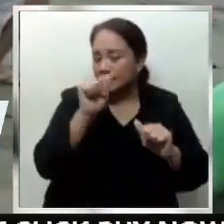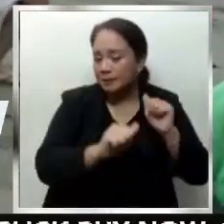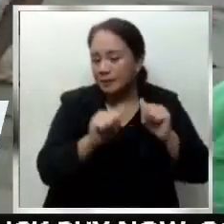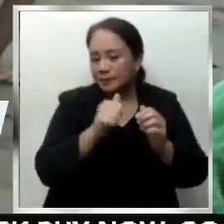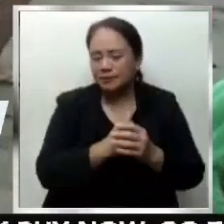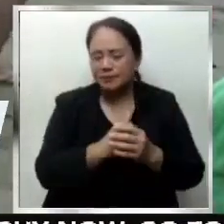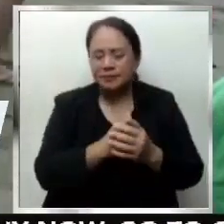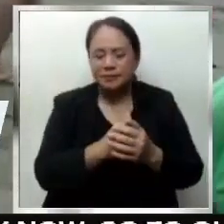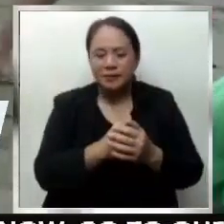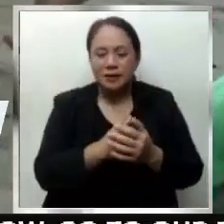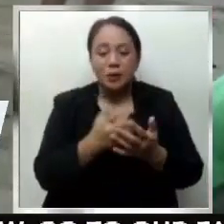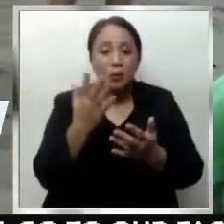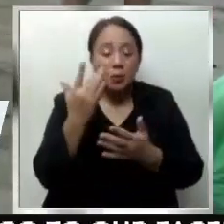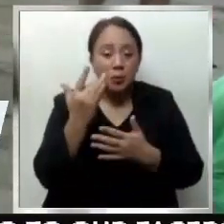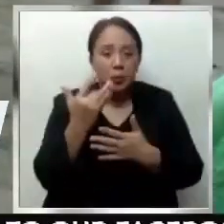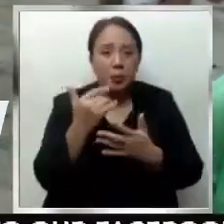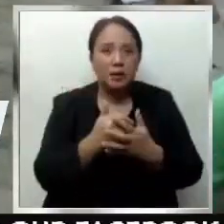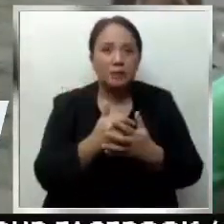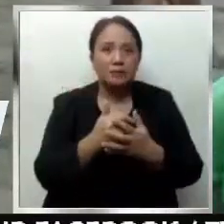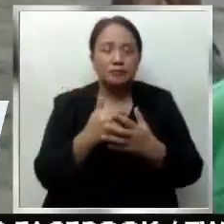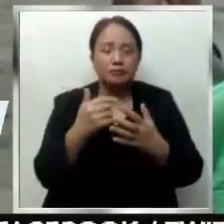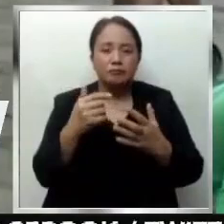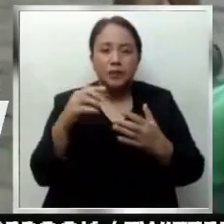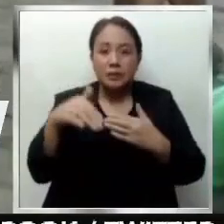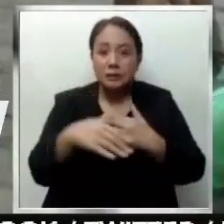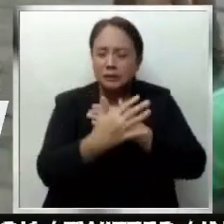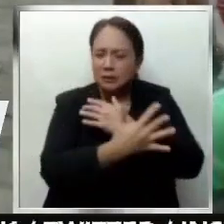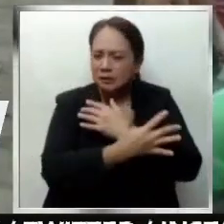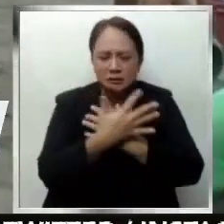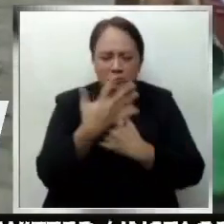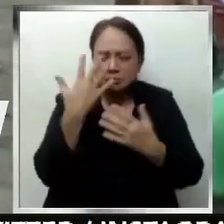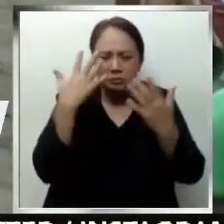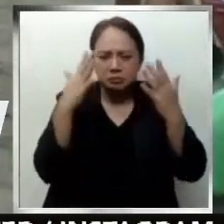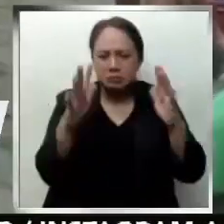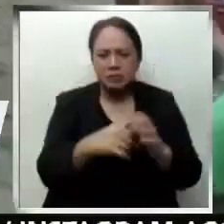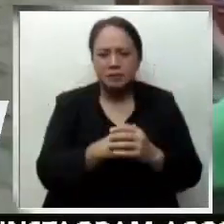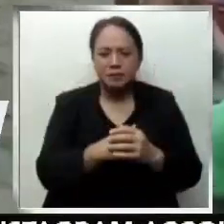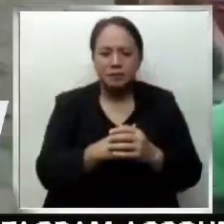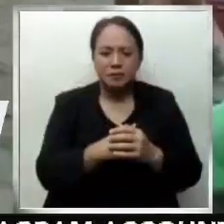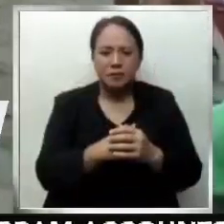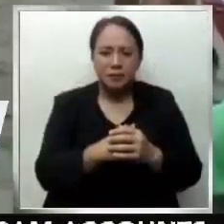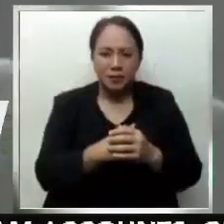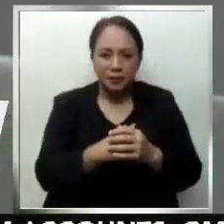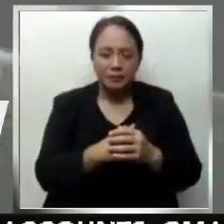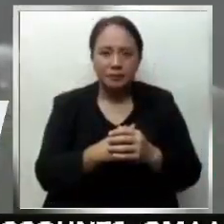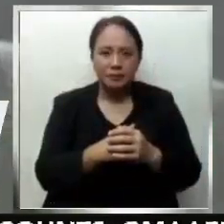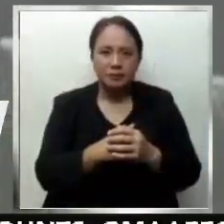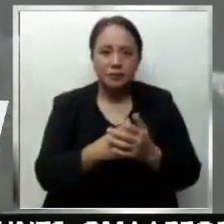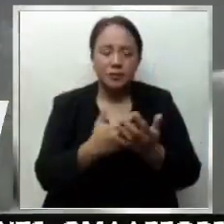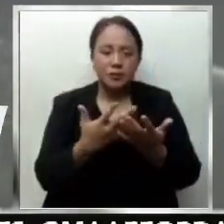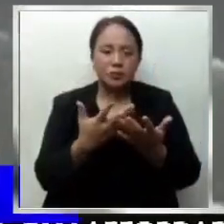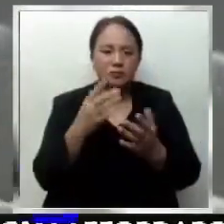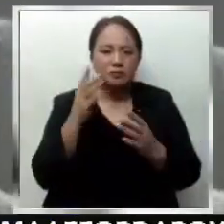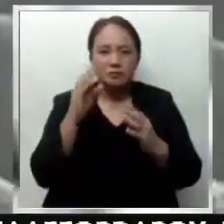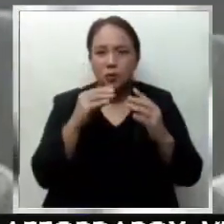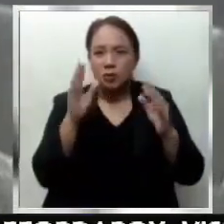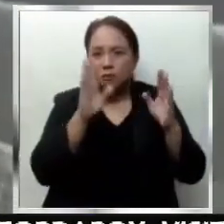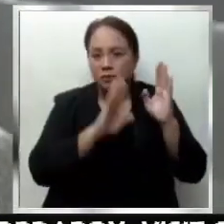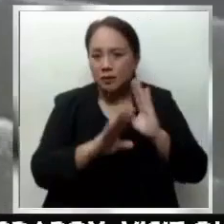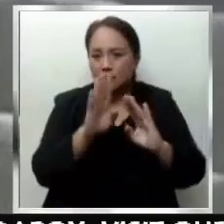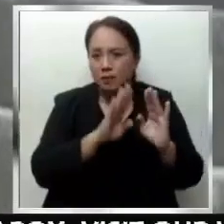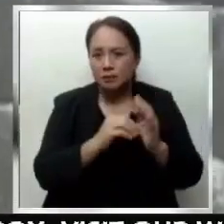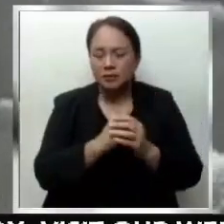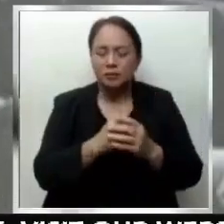sa seagrass. Kaya yun, mas malaking problema yun. Nagpahayag naman ng kalungkutan